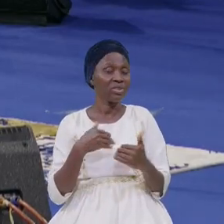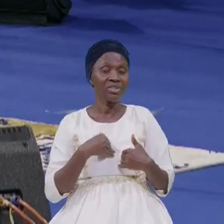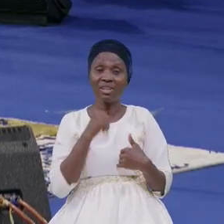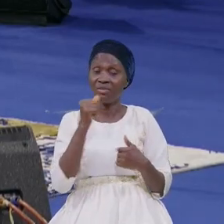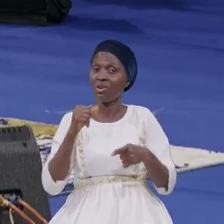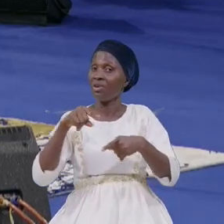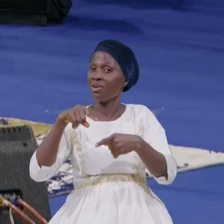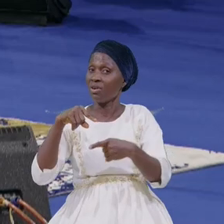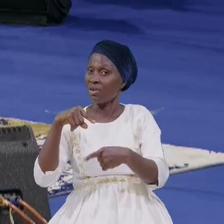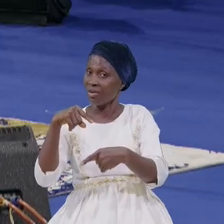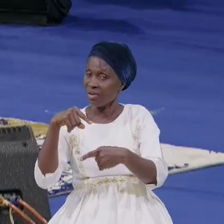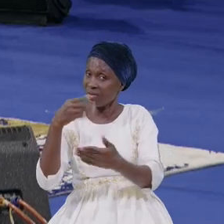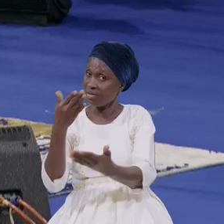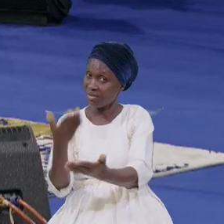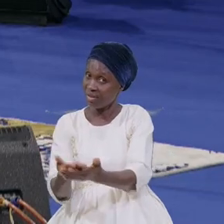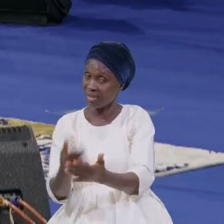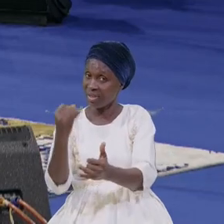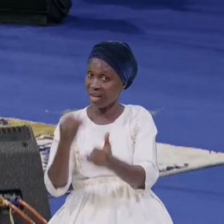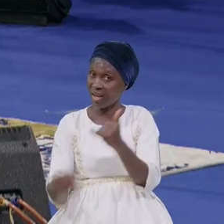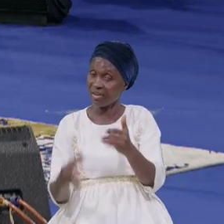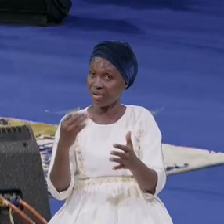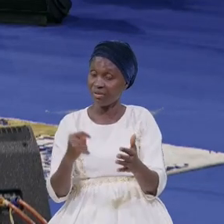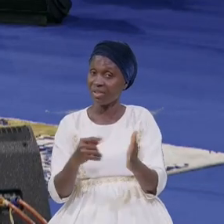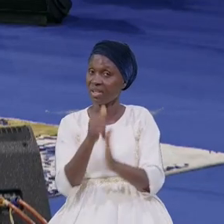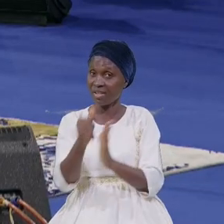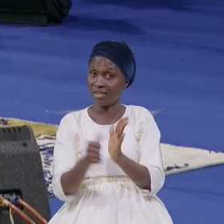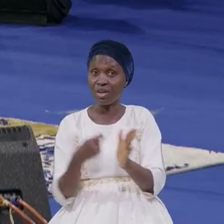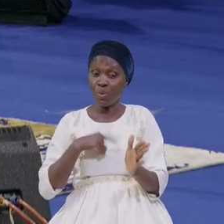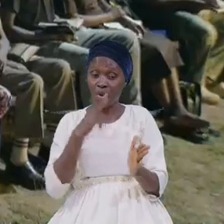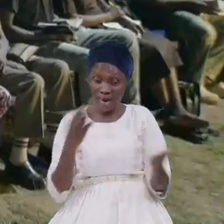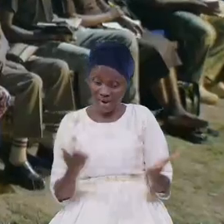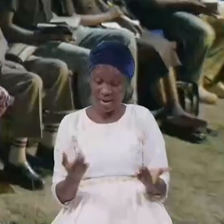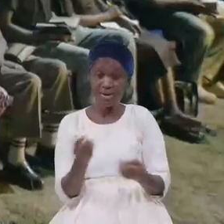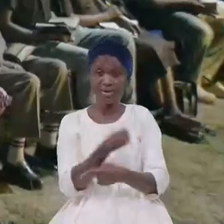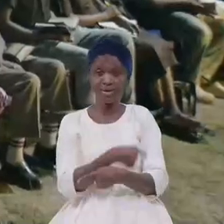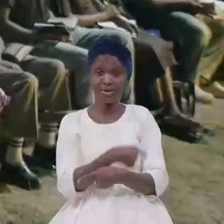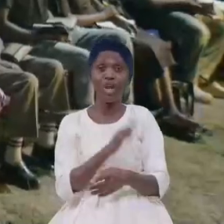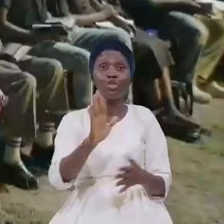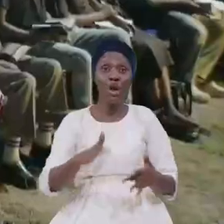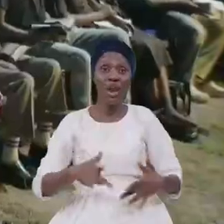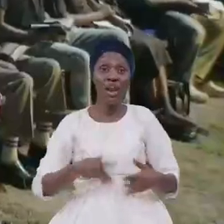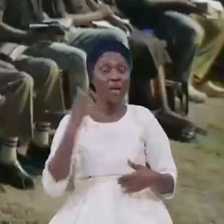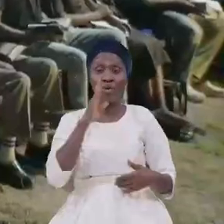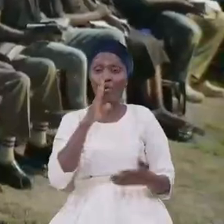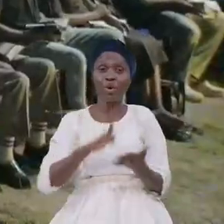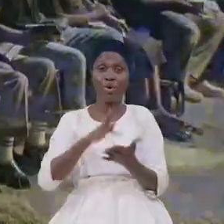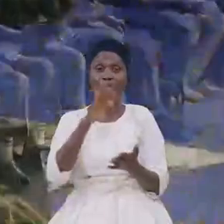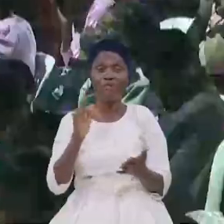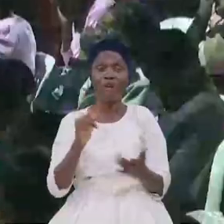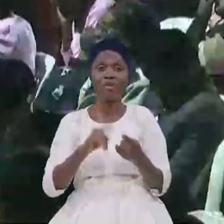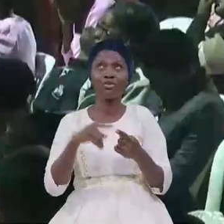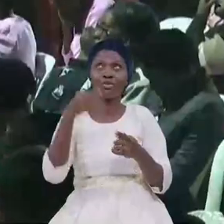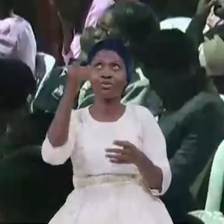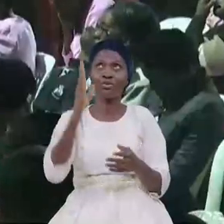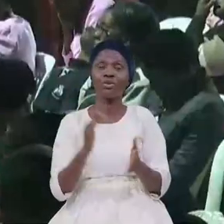fin des siècles. Nous sommes là ici aujourd'hui. Ce soir sera glorieux pour vous. Et dit, dans